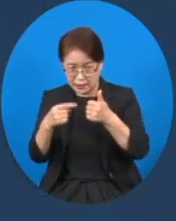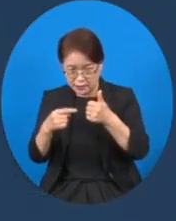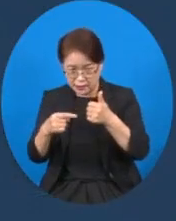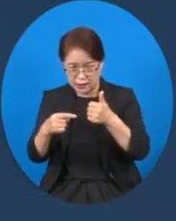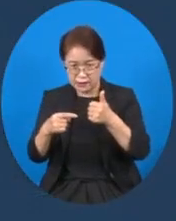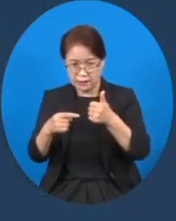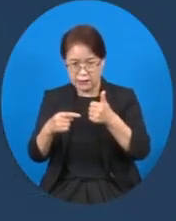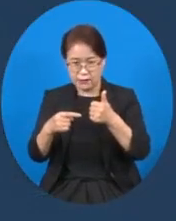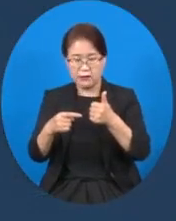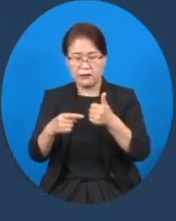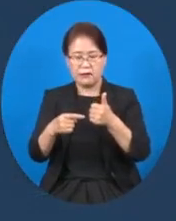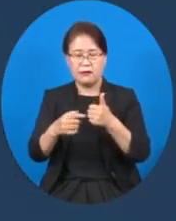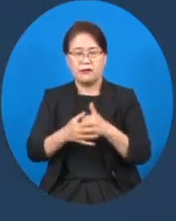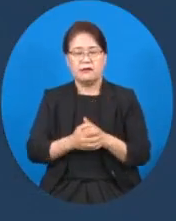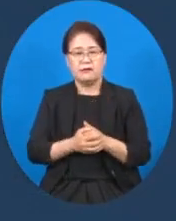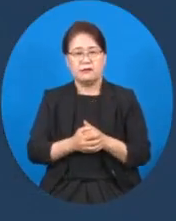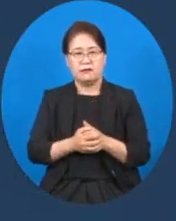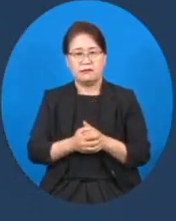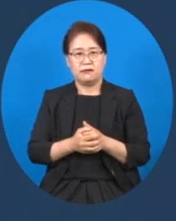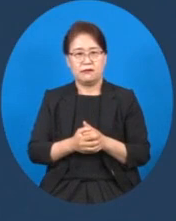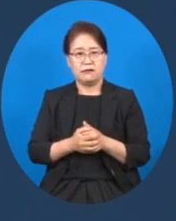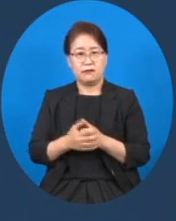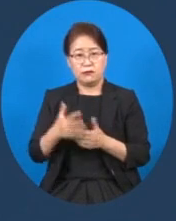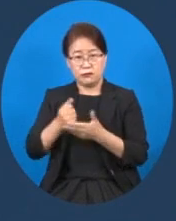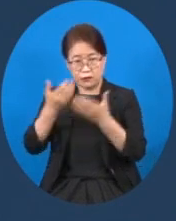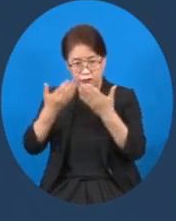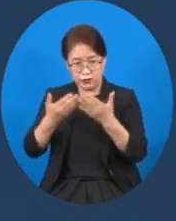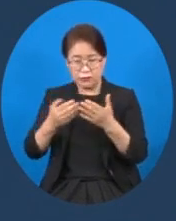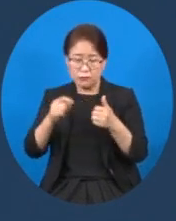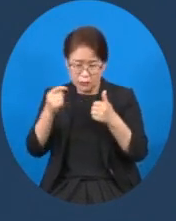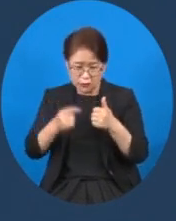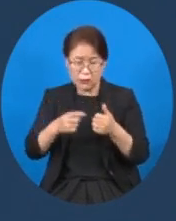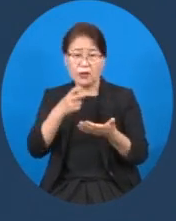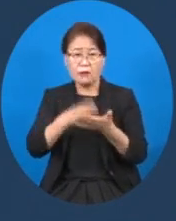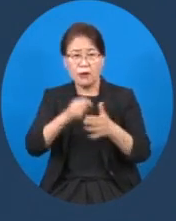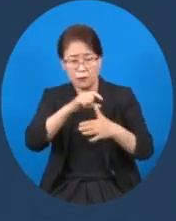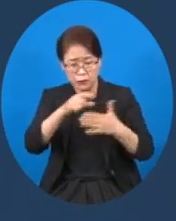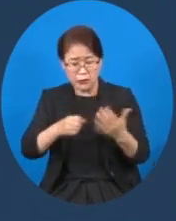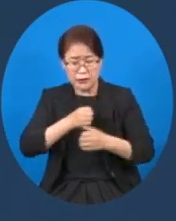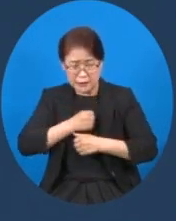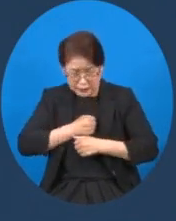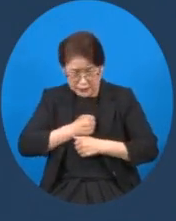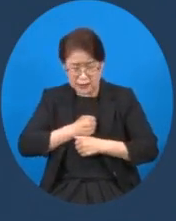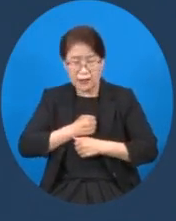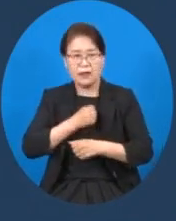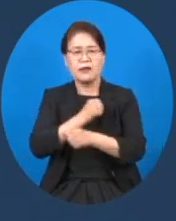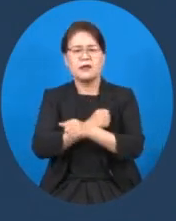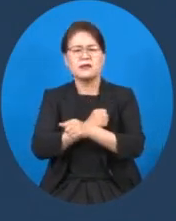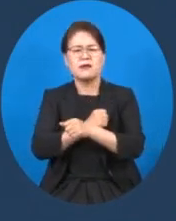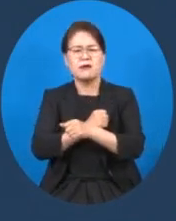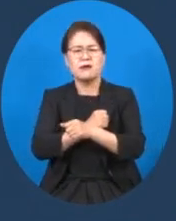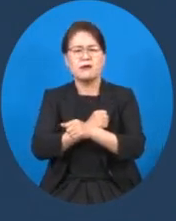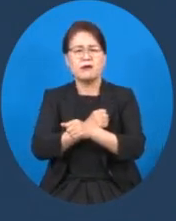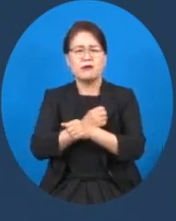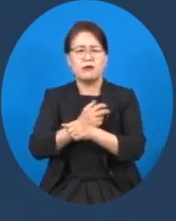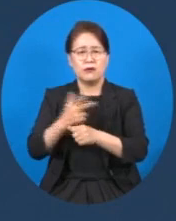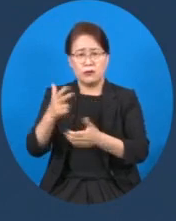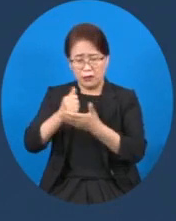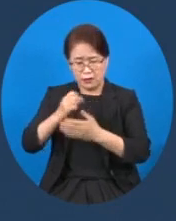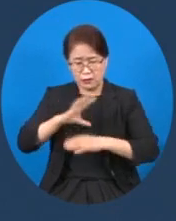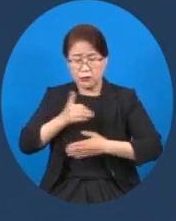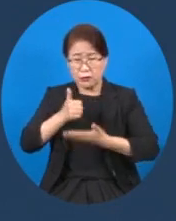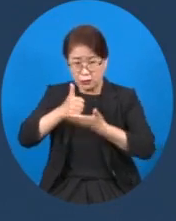우리에게 말씀 주신 그 말씀과 명령과 규례와 법도를 지키게 해서 여호와를 경외하게 하라는